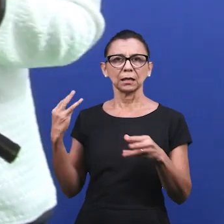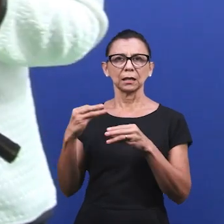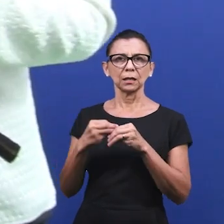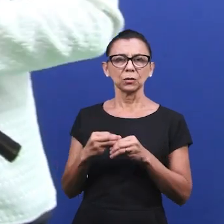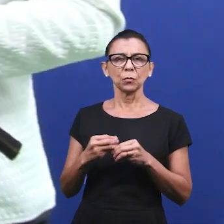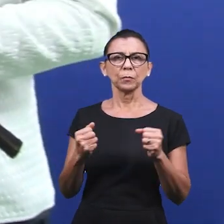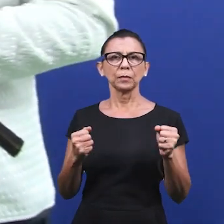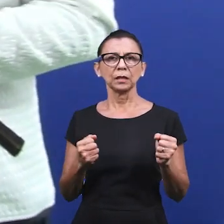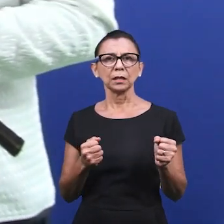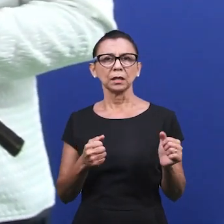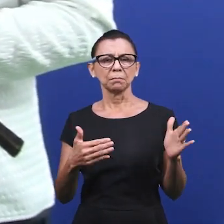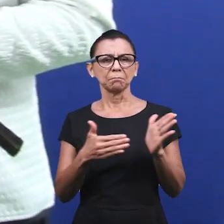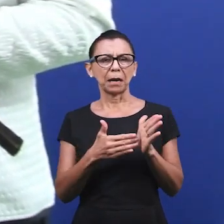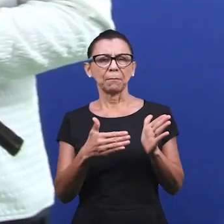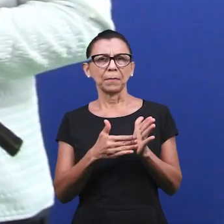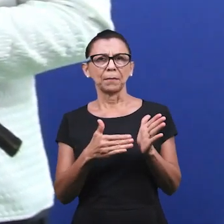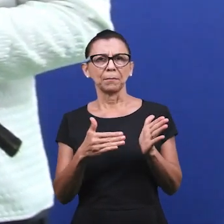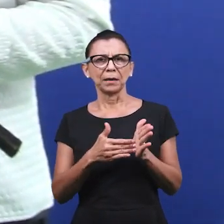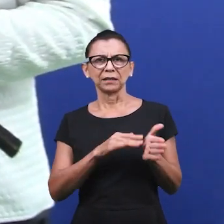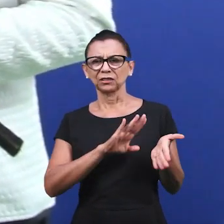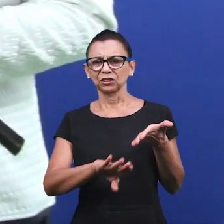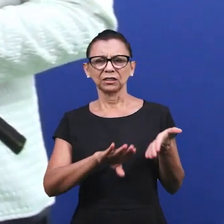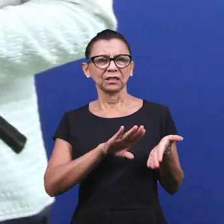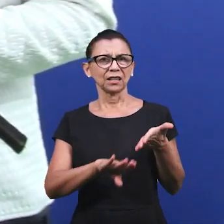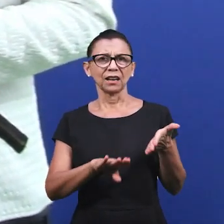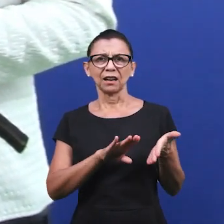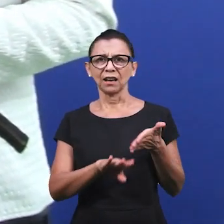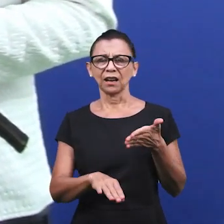des barrières. Comment ça? Oui, c'est ça.